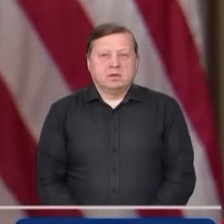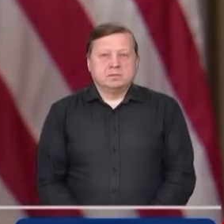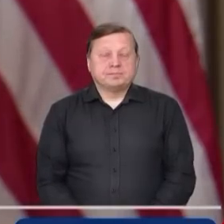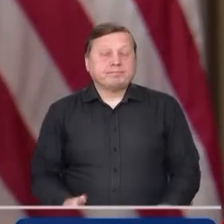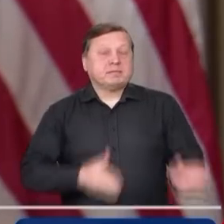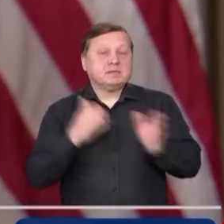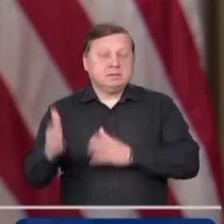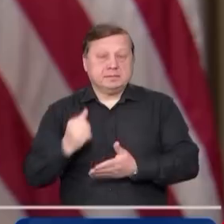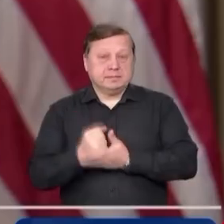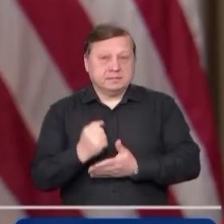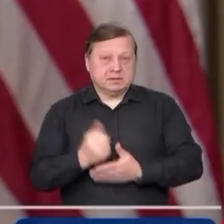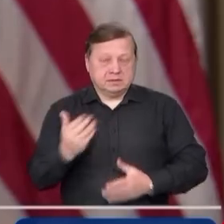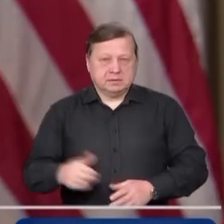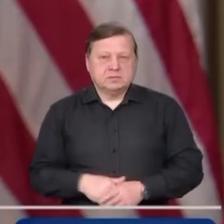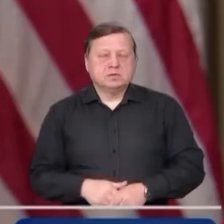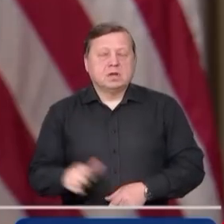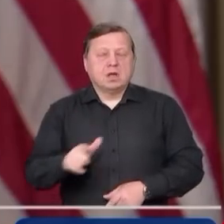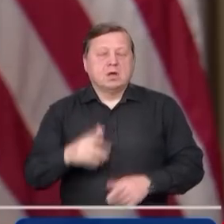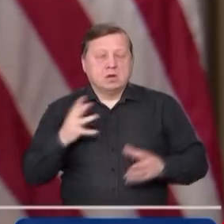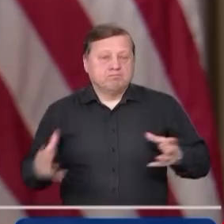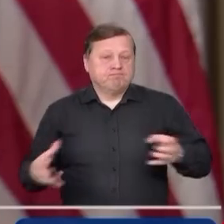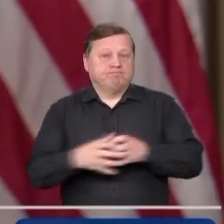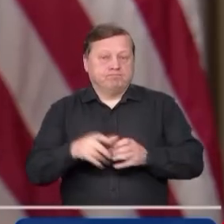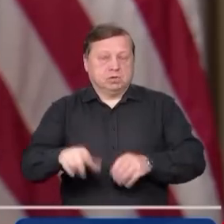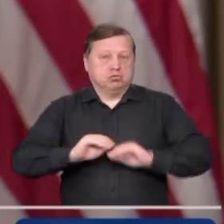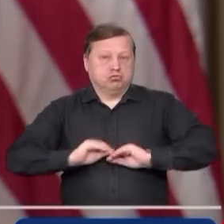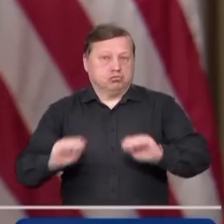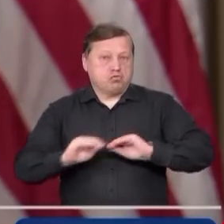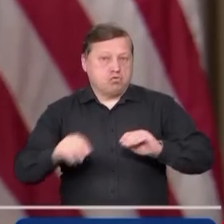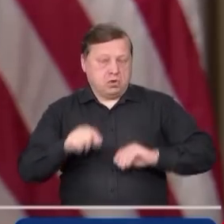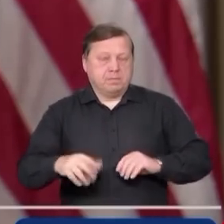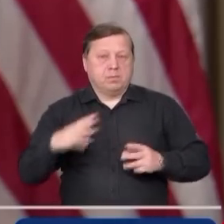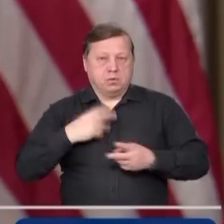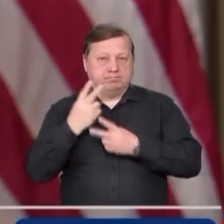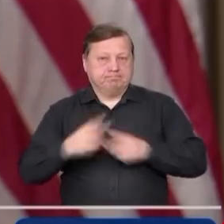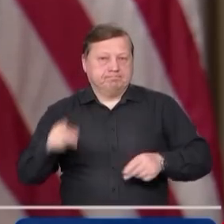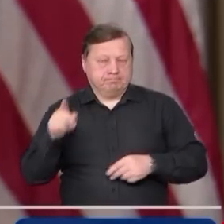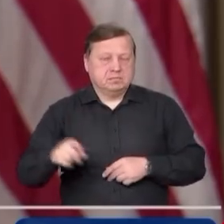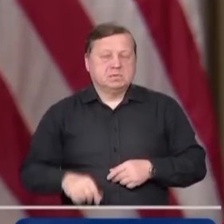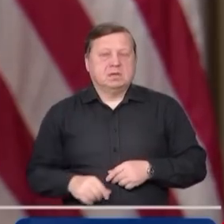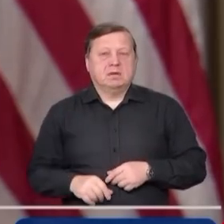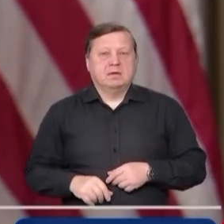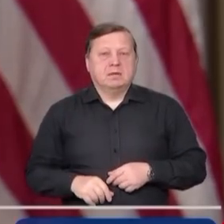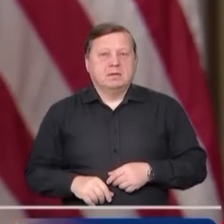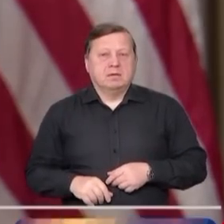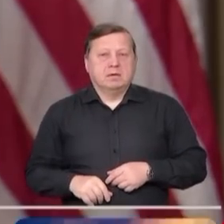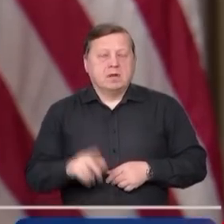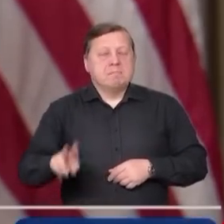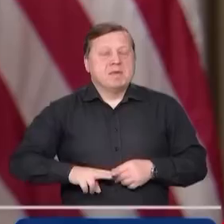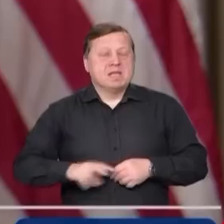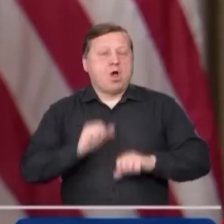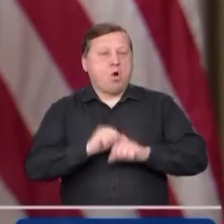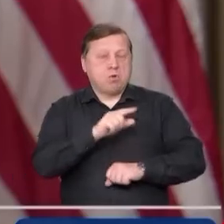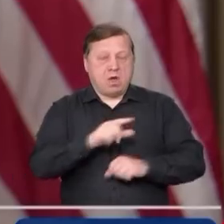kolejna kwestia to są wspólne szkolenia. Tutaj w Grafenwehr wizytowaliśmy z panem ministrem obrony